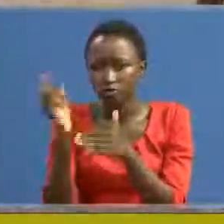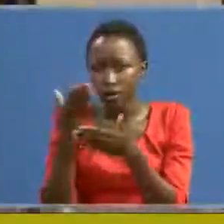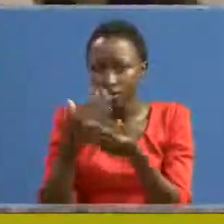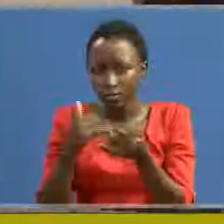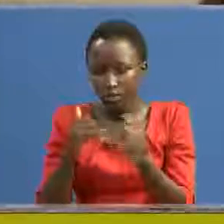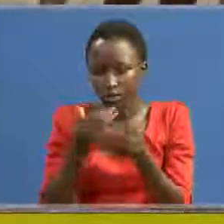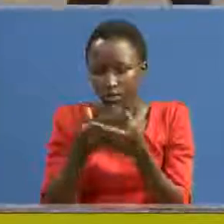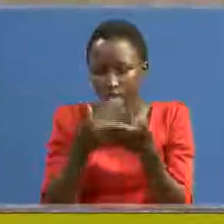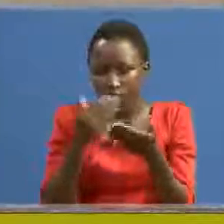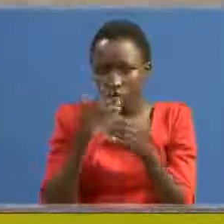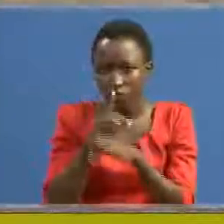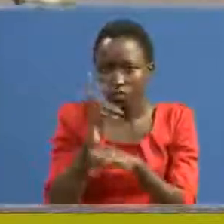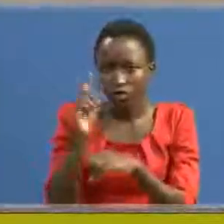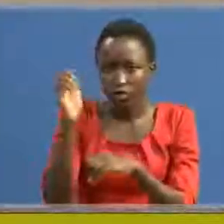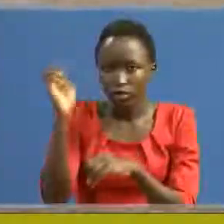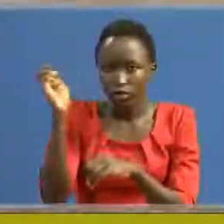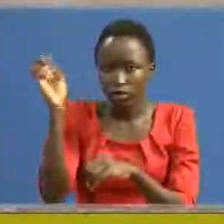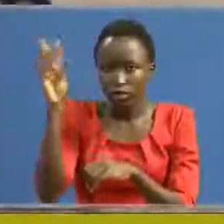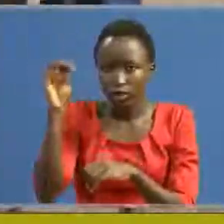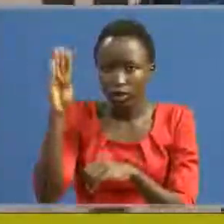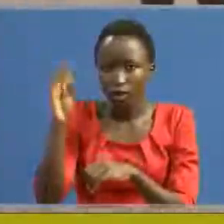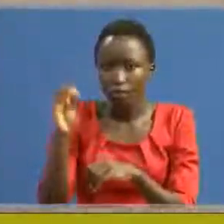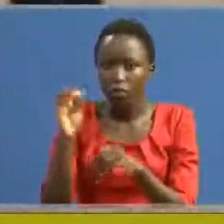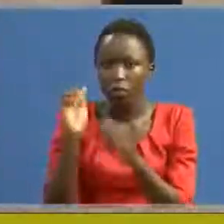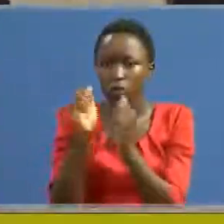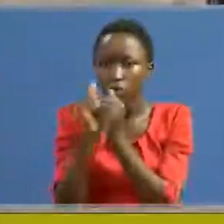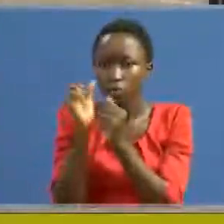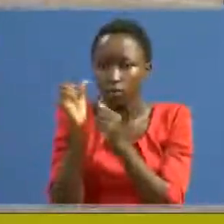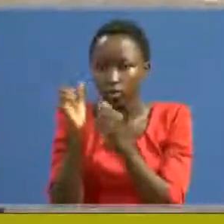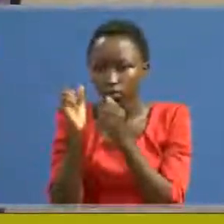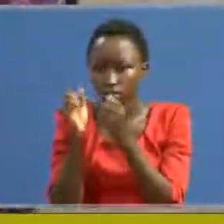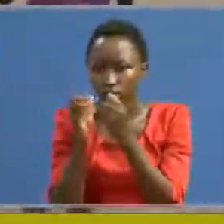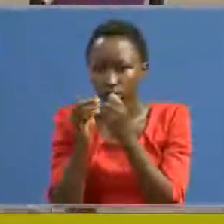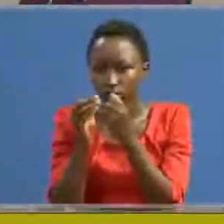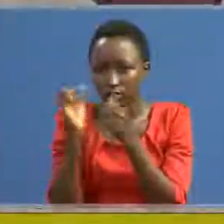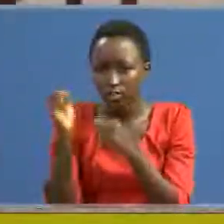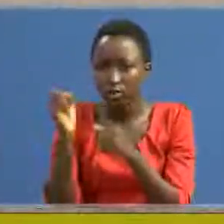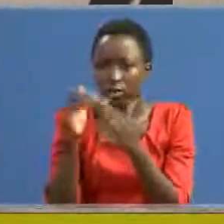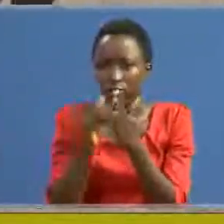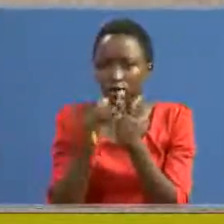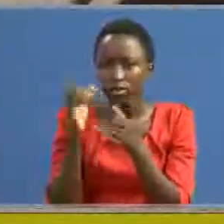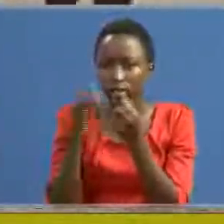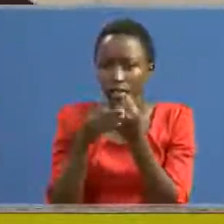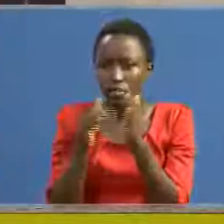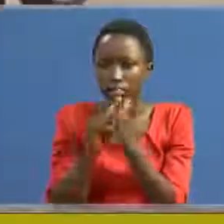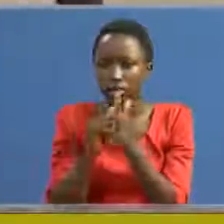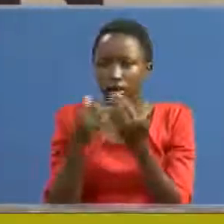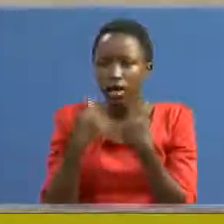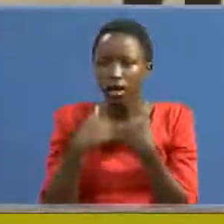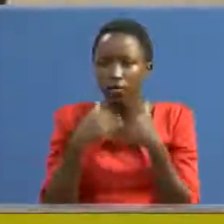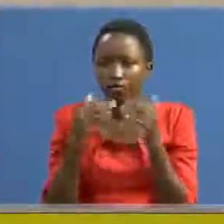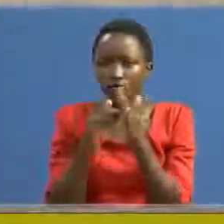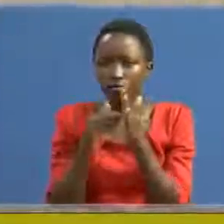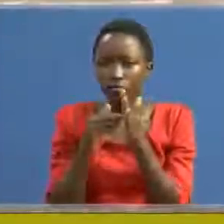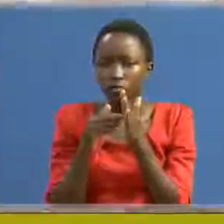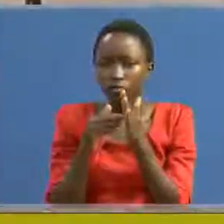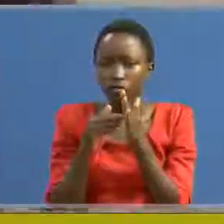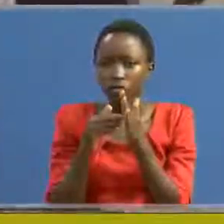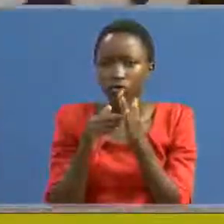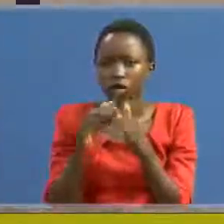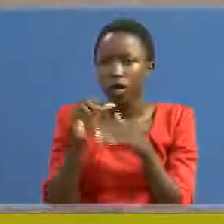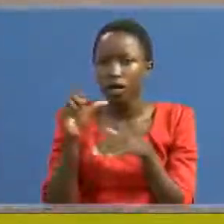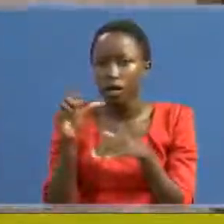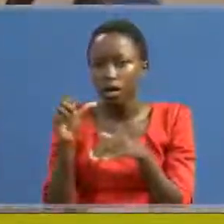kabla ya kuyadhibu Tembo kwa alama 15 kwa 8. Tembo ilirekodi ushindi wa alama 12 kwa 5 dhidi ya chui,